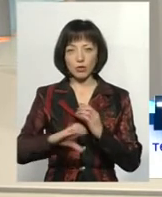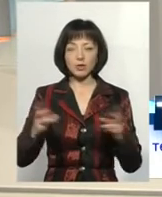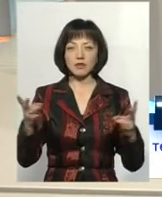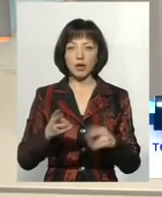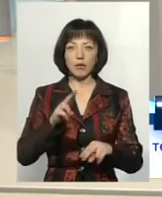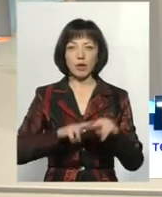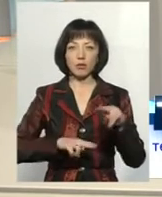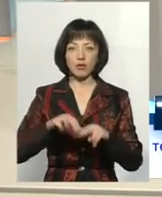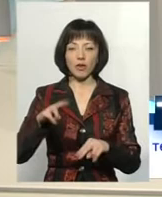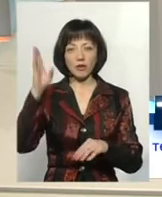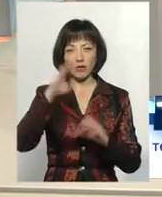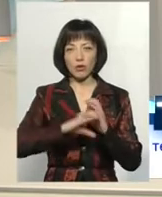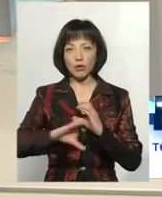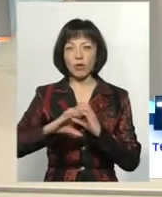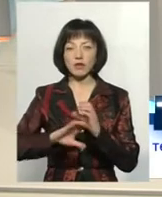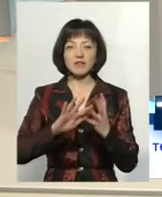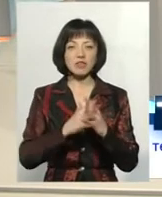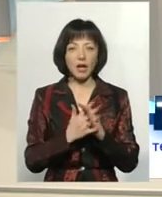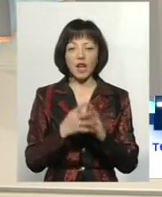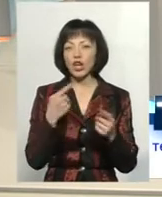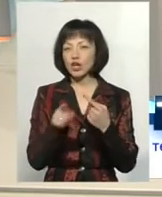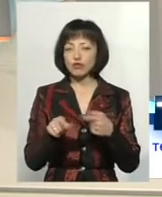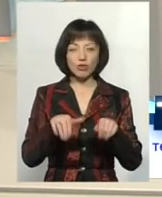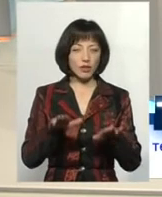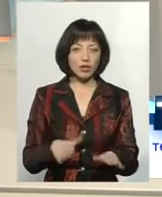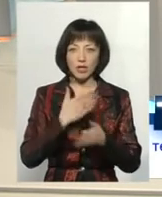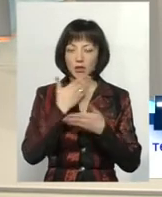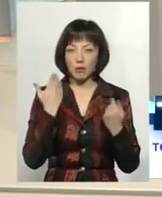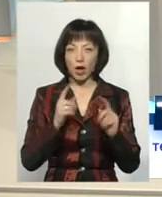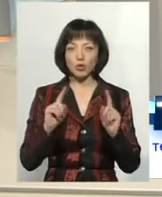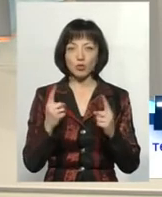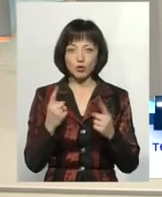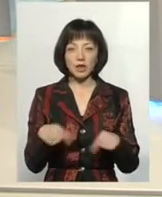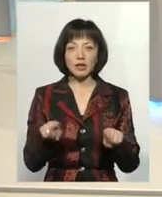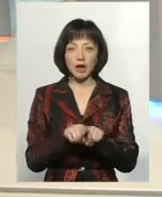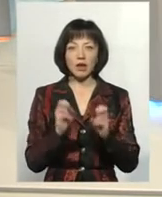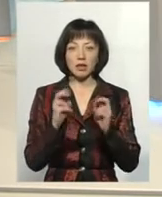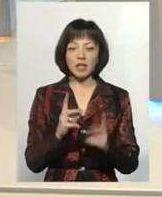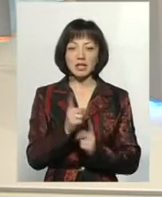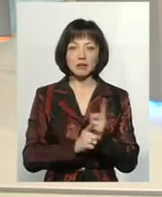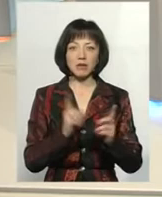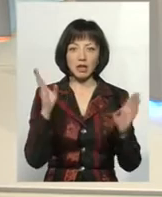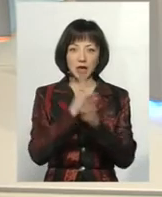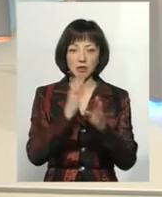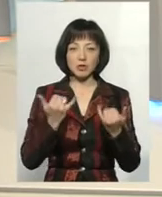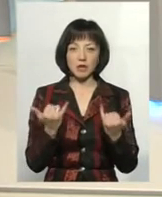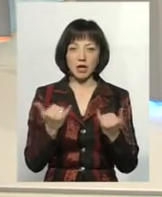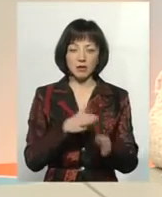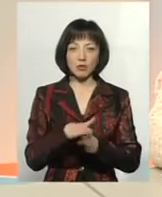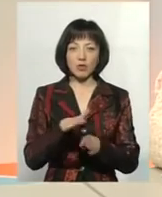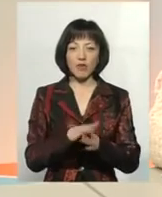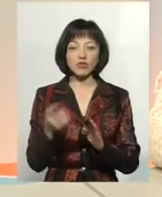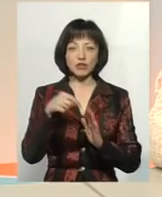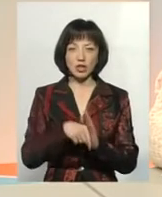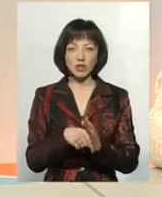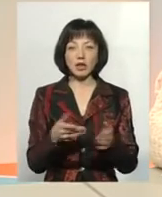будувати водогони в селах. Альтернативи немає. Тому що, так як зміни клімату, які зараз проходять, вони говорять про те,